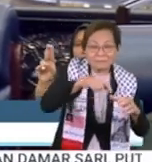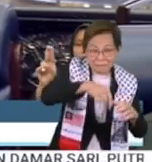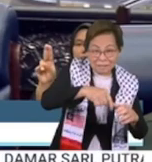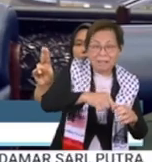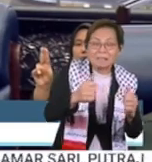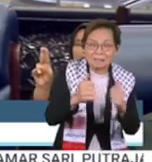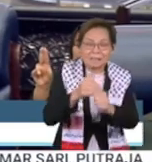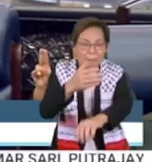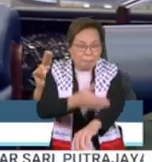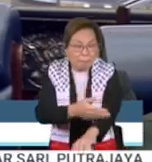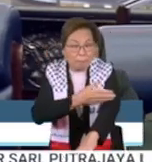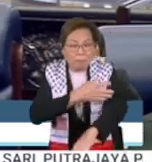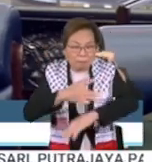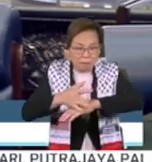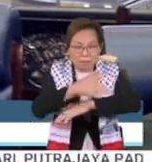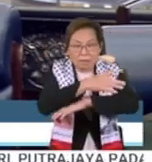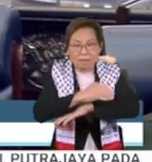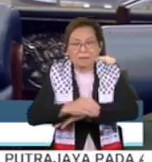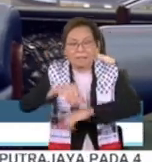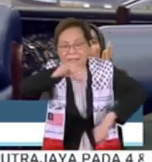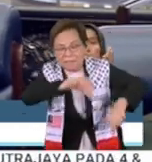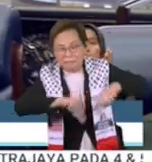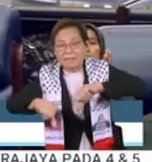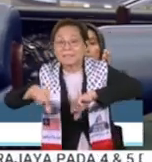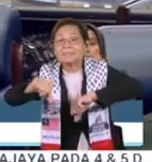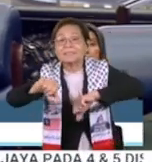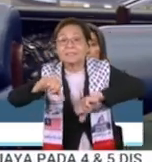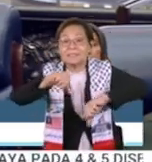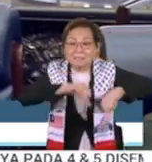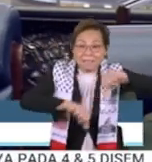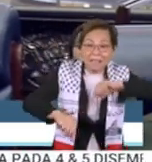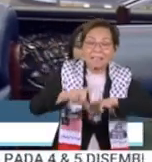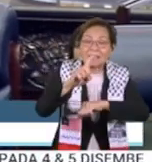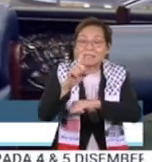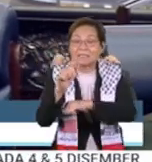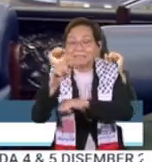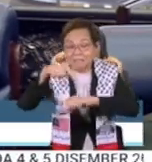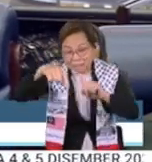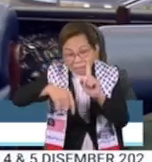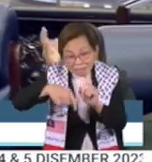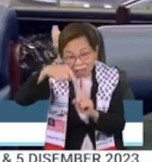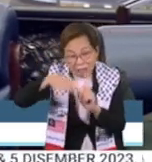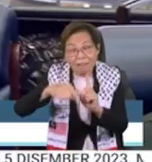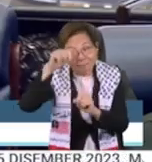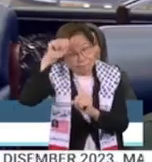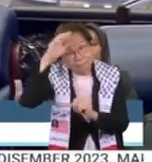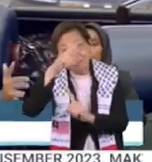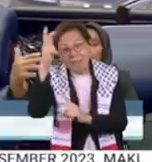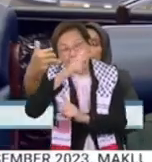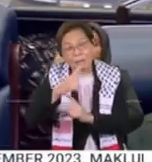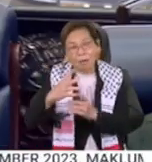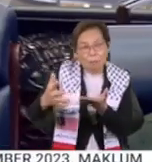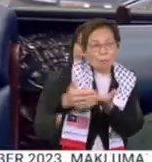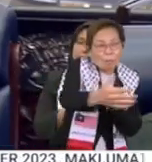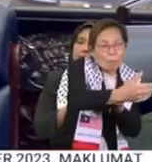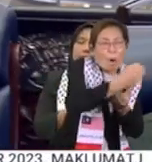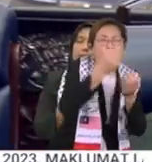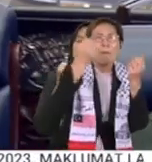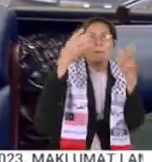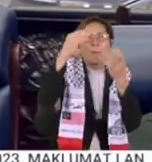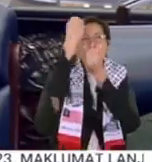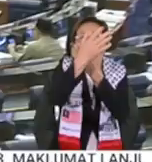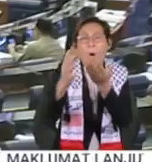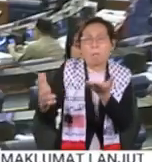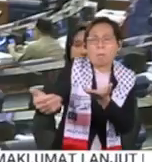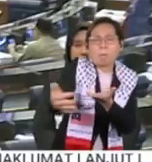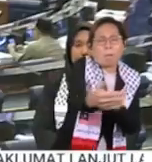kemajuan teknologi dan juga sains data yang ada sekarang, ia membolehkan kerajaan mengumpul lebih banyak maklumat yang